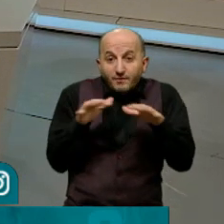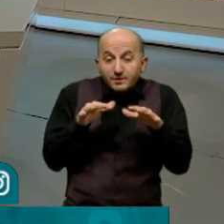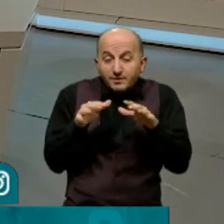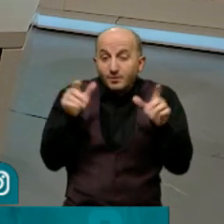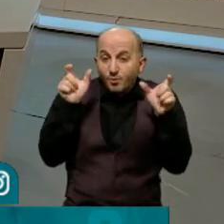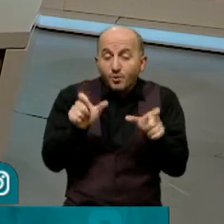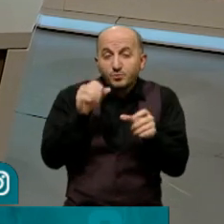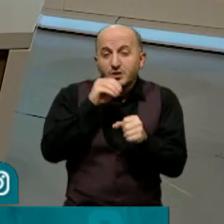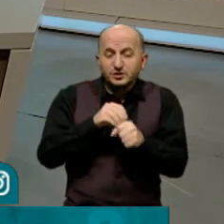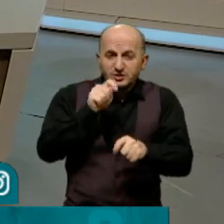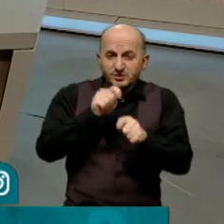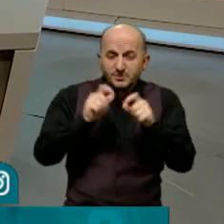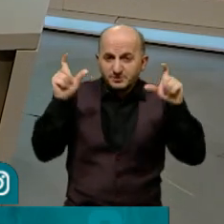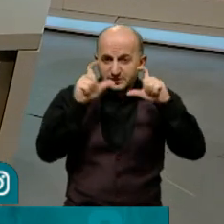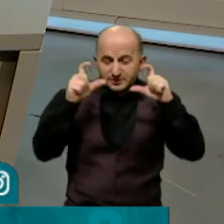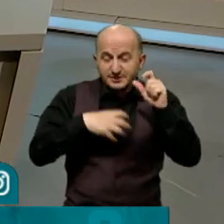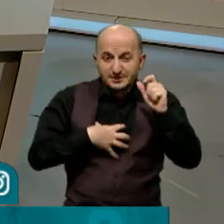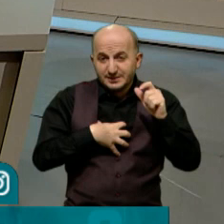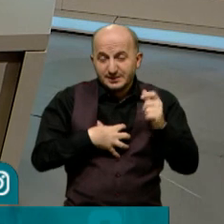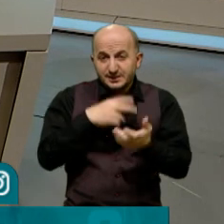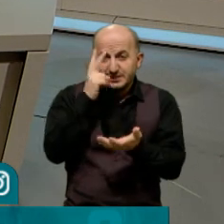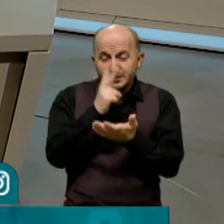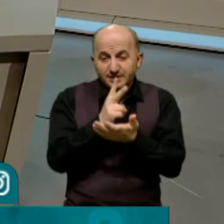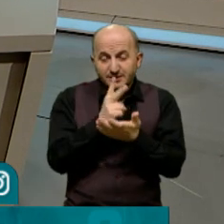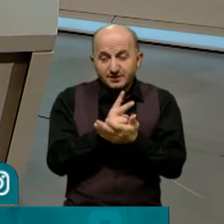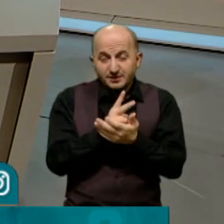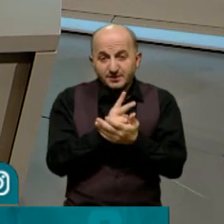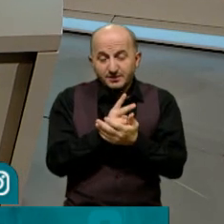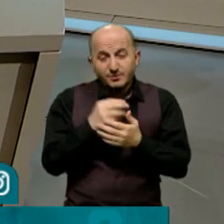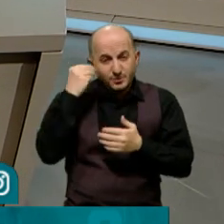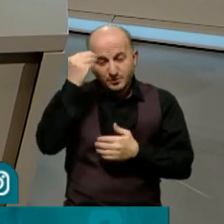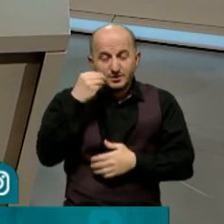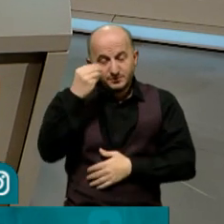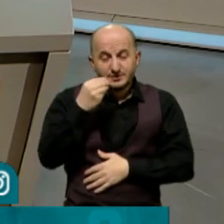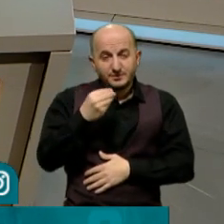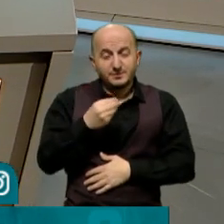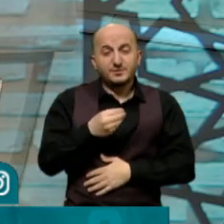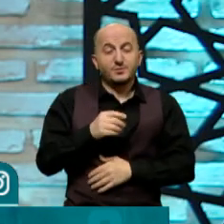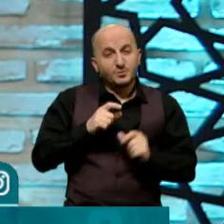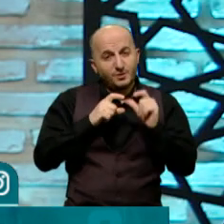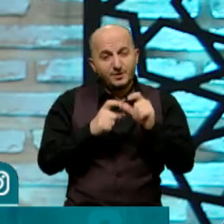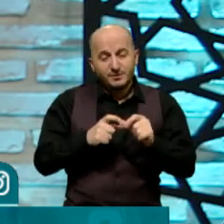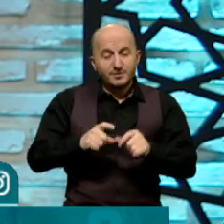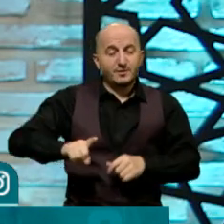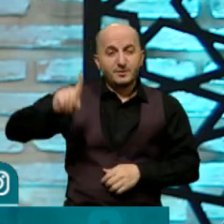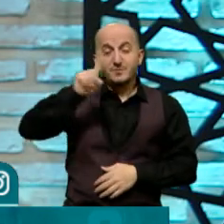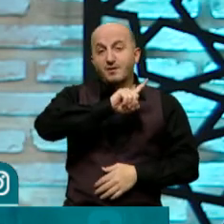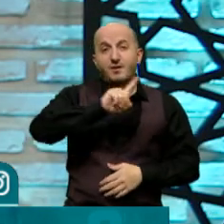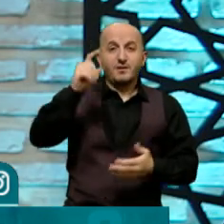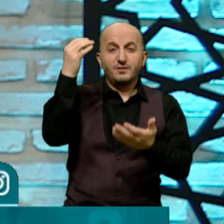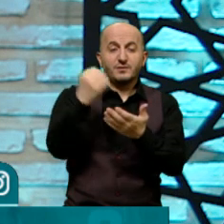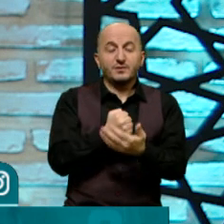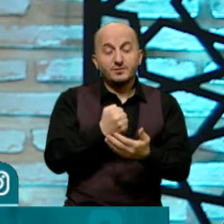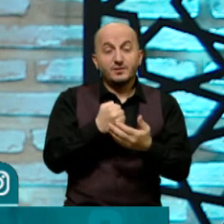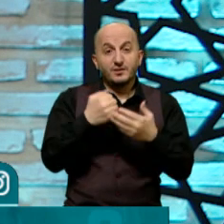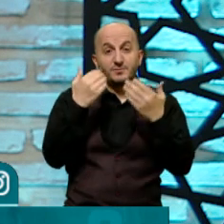yaptırdığımız bu sigortanın dini hükmü hakkında ben bilgi istiyorum hocamdan mümkünse. Peki Rıza Bey, soralım. Rabbim hayırlı kazançlar elde